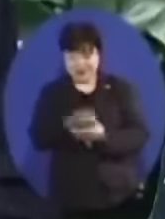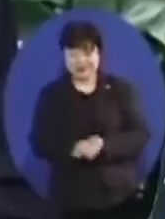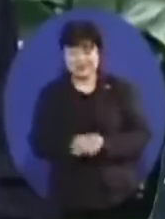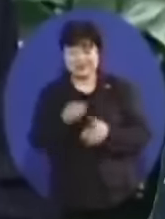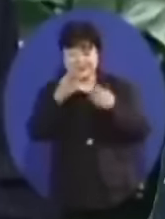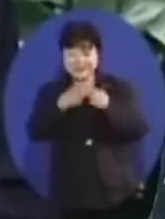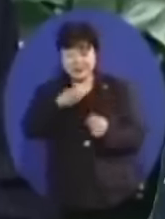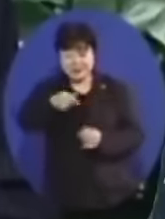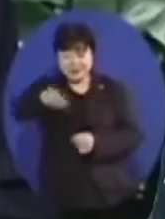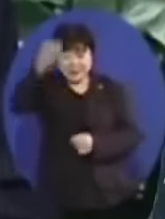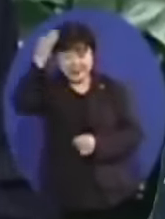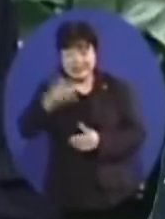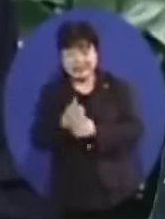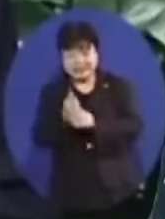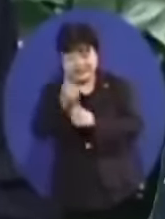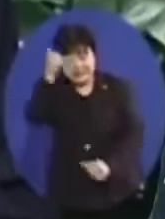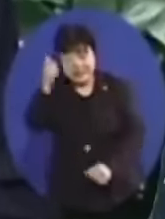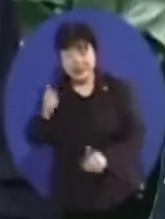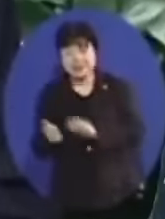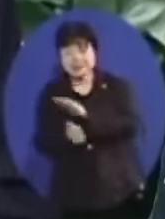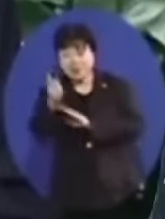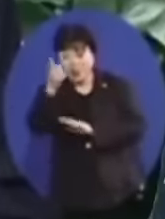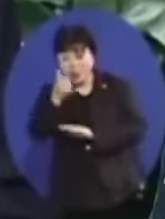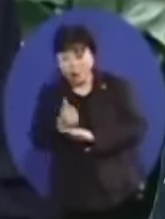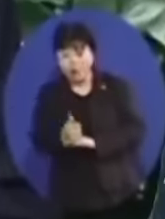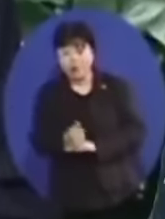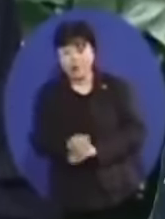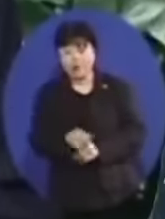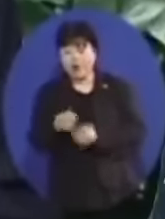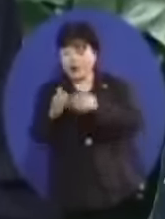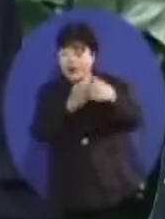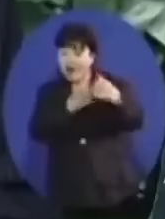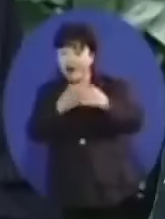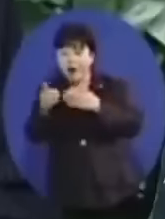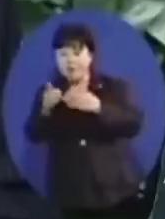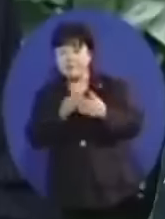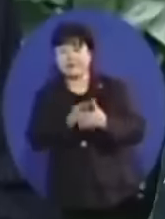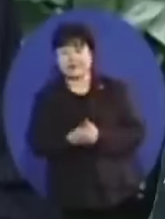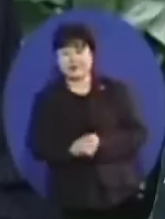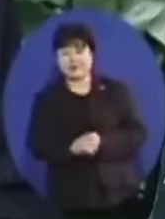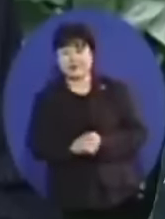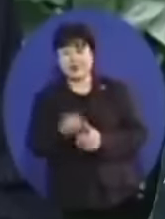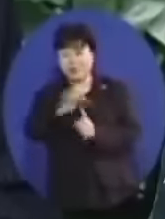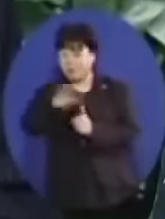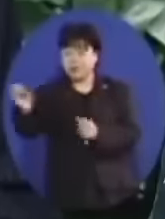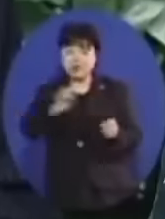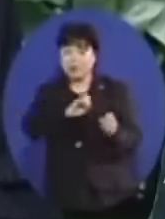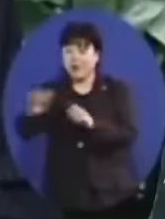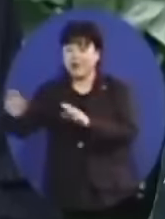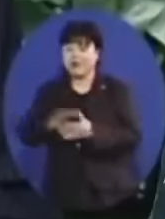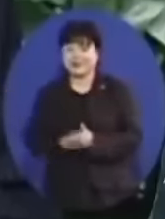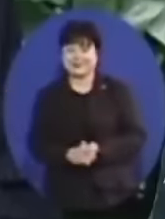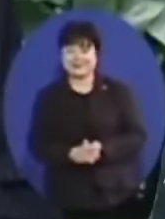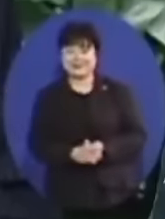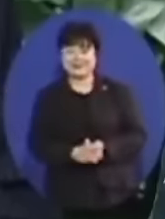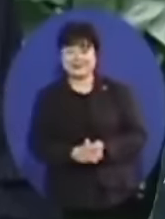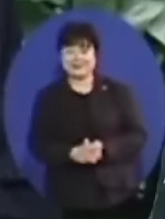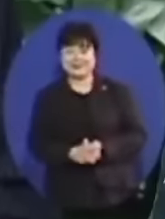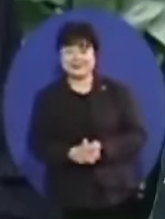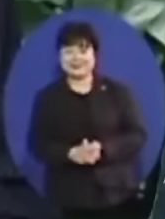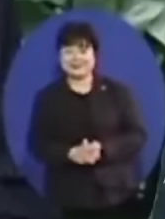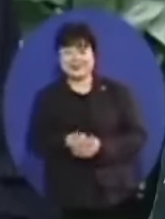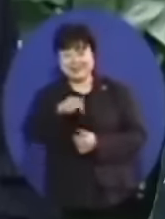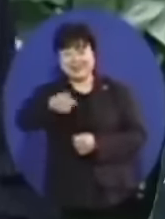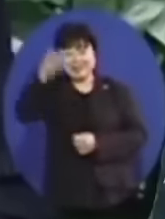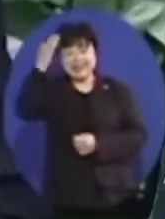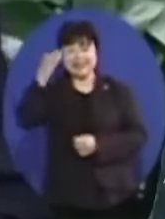셋째로 과거에 실패했던 성공했던 낡은 경험은 벌써 던져버려라. 우리는